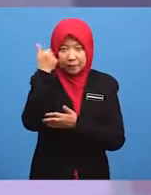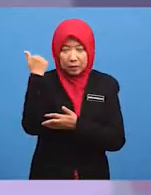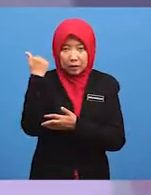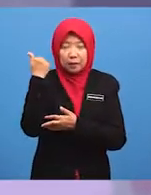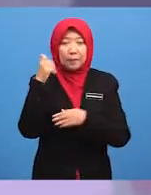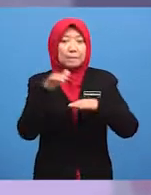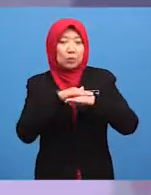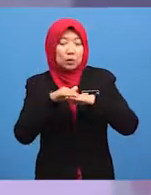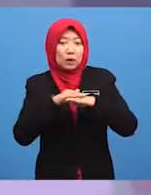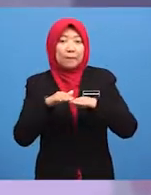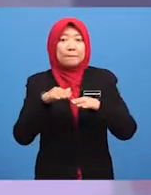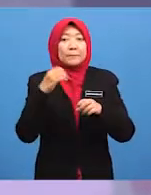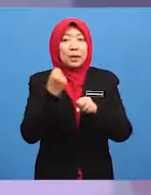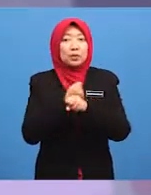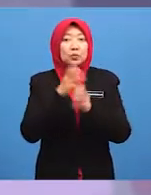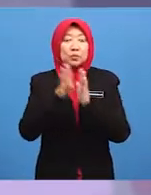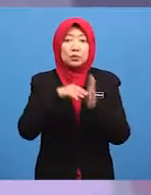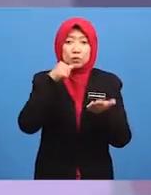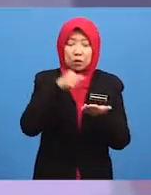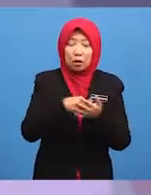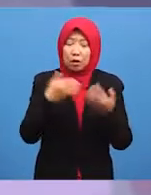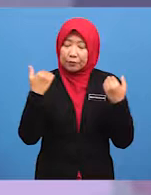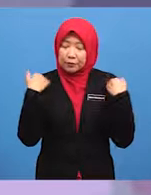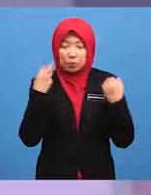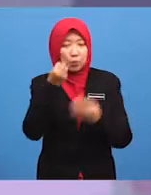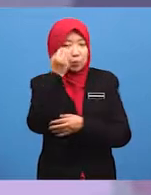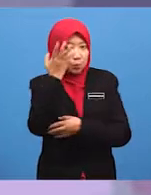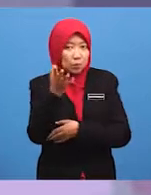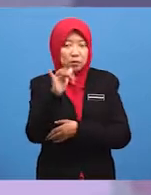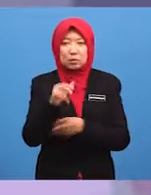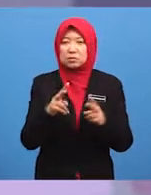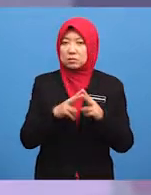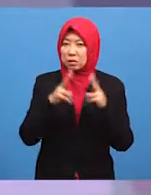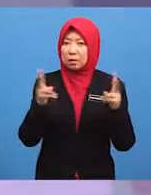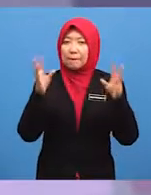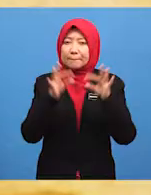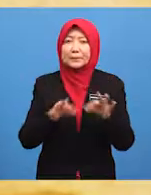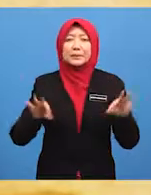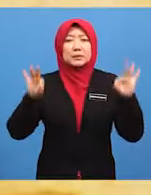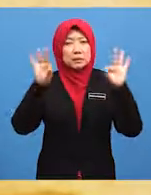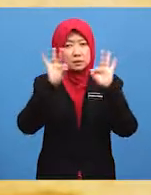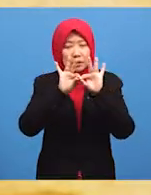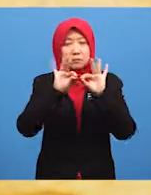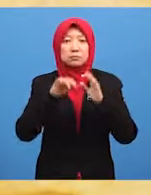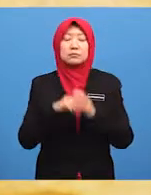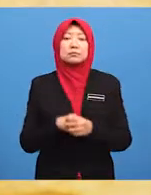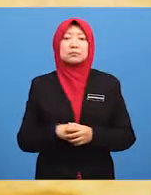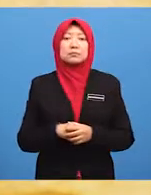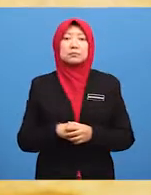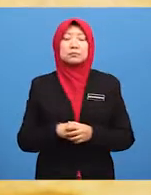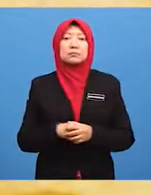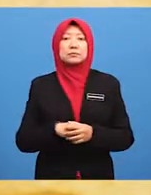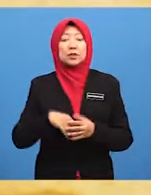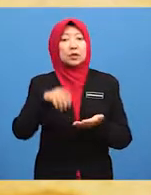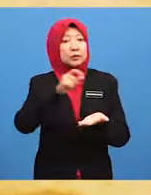permukaan batu bersurat mempunyai maklumat-maklumat yang sangat penting. Antara yang